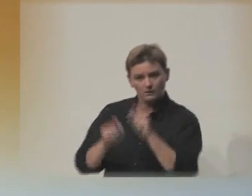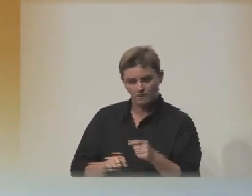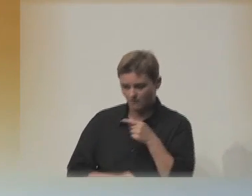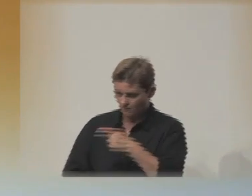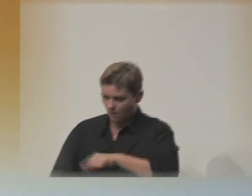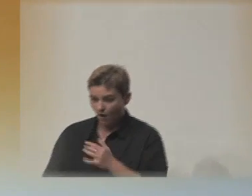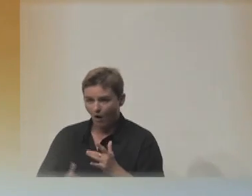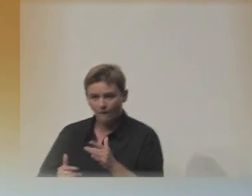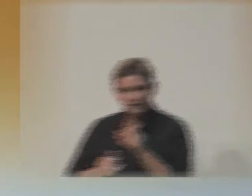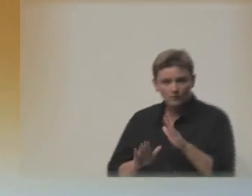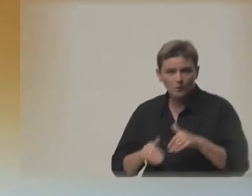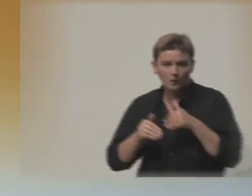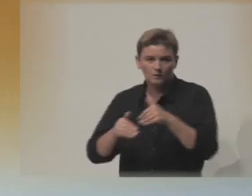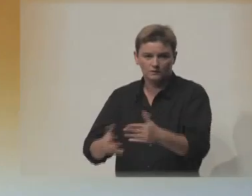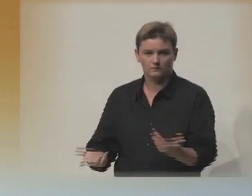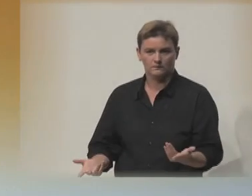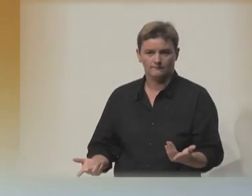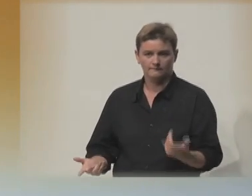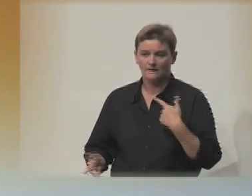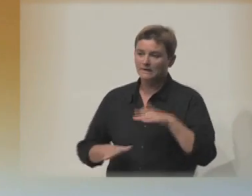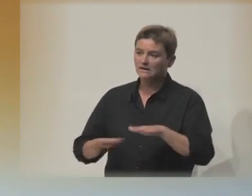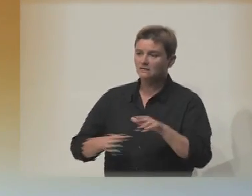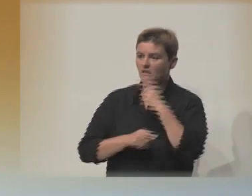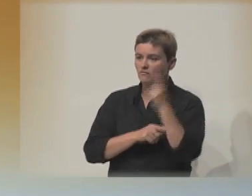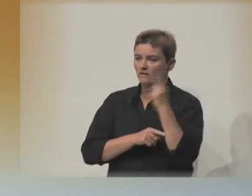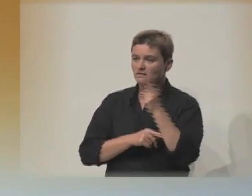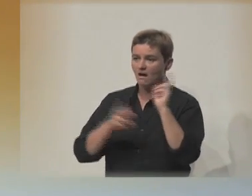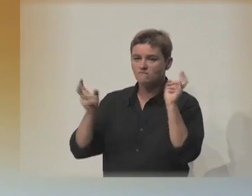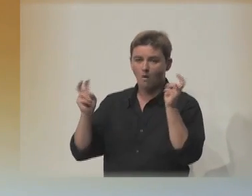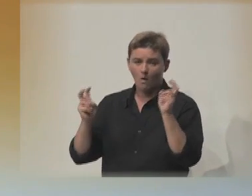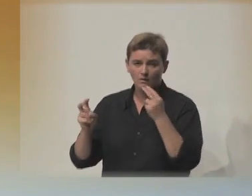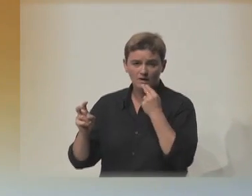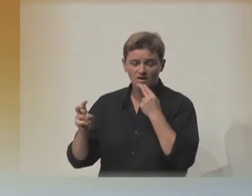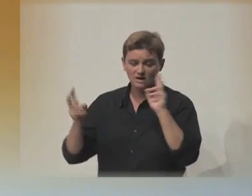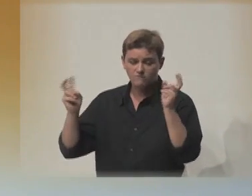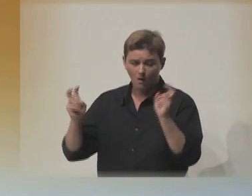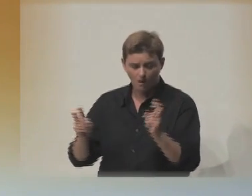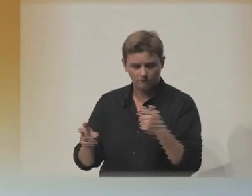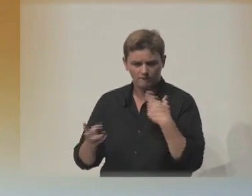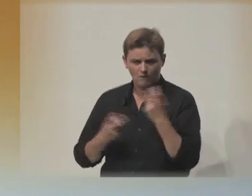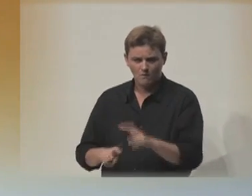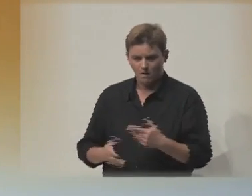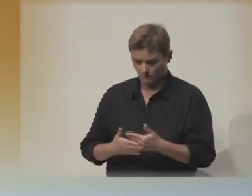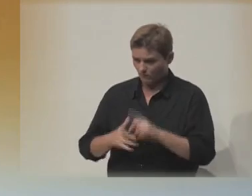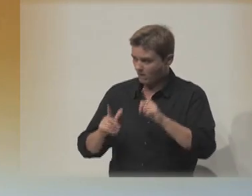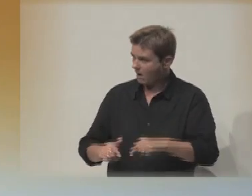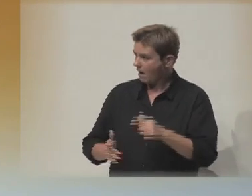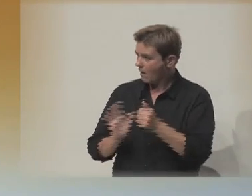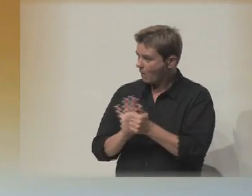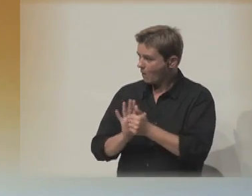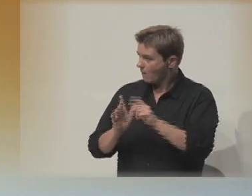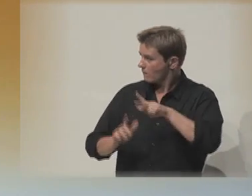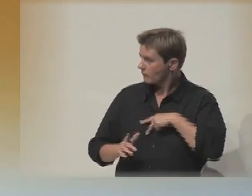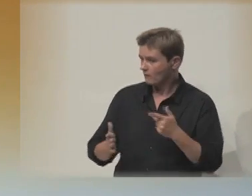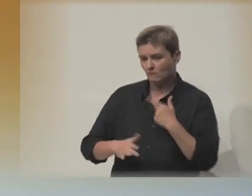l'avenir au lieu de décliner et de baisser le drapeau et de baisser les couleurs. Nous sommes là pour le défendre et je trouve que c'est